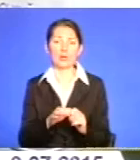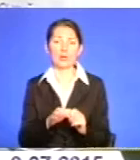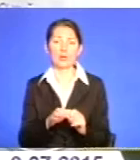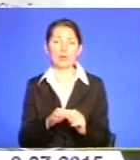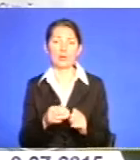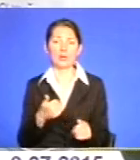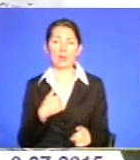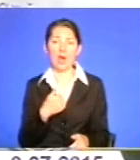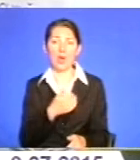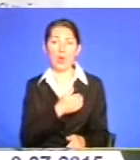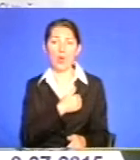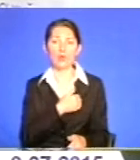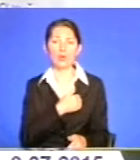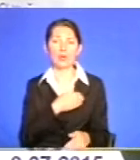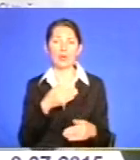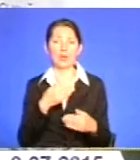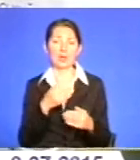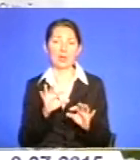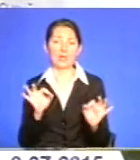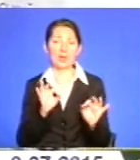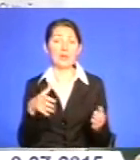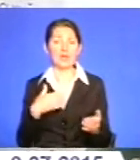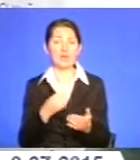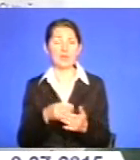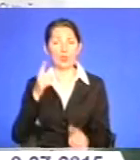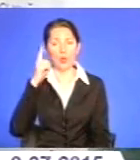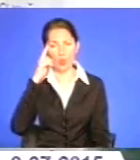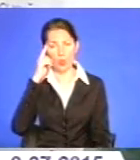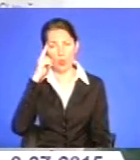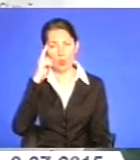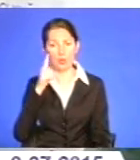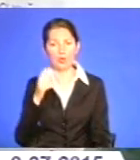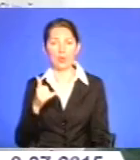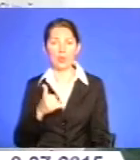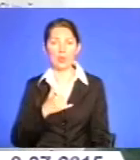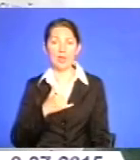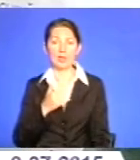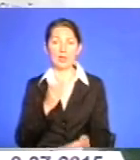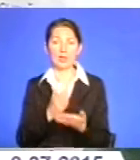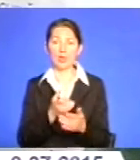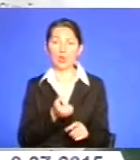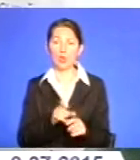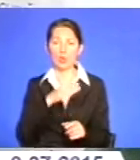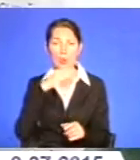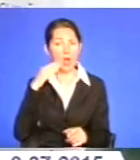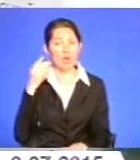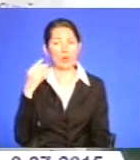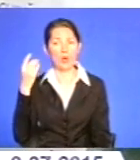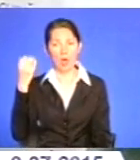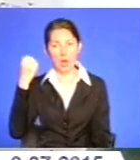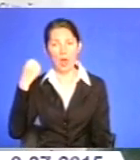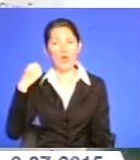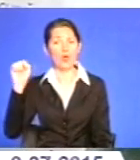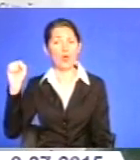хочу висловити свою думку, що в нас дуже багато героїв, які на даний